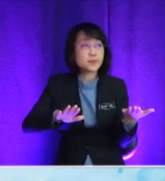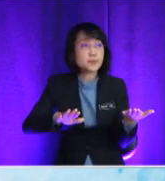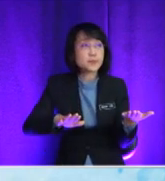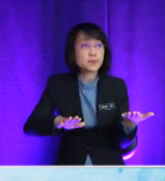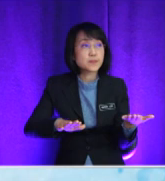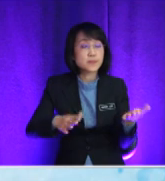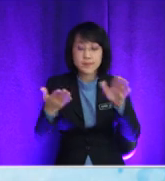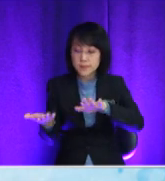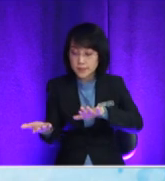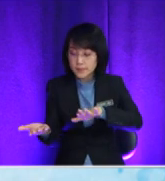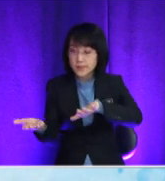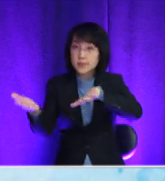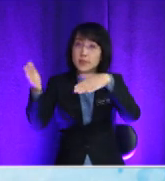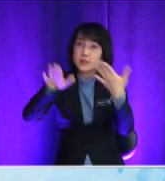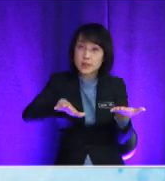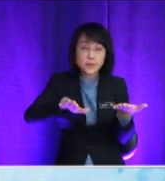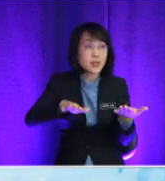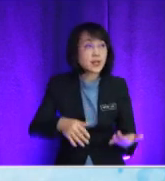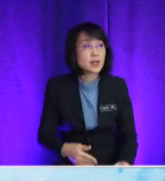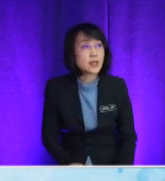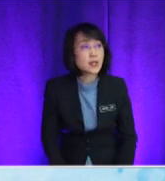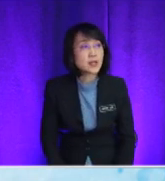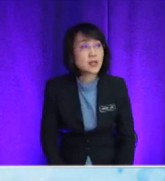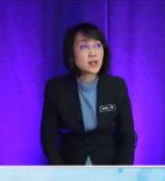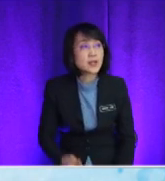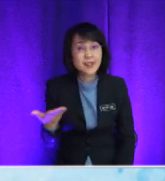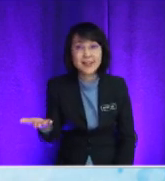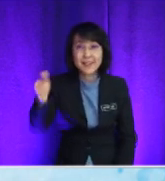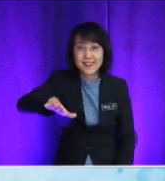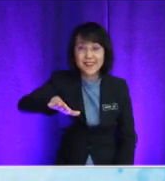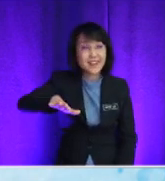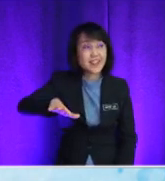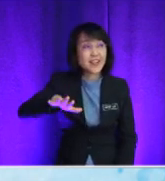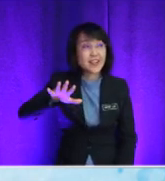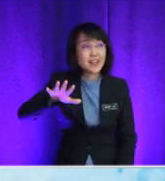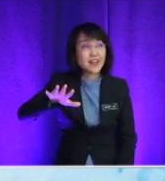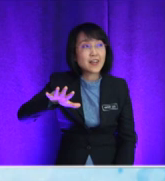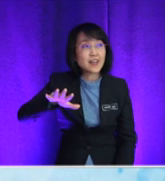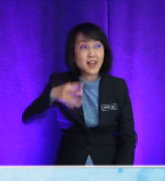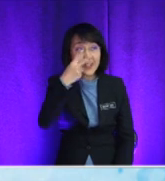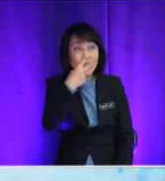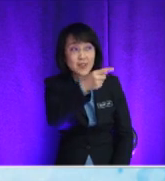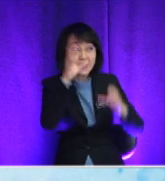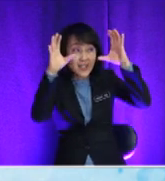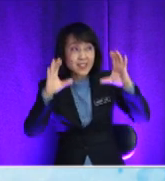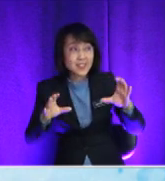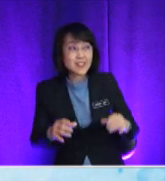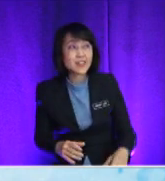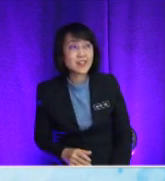supaya dalam caranya ambil yang ujung tolak masuk oke